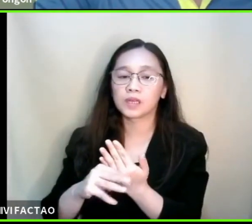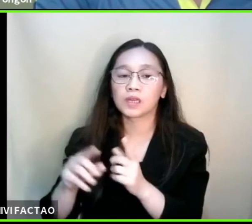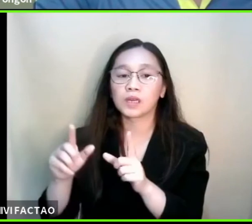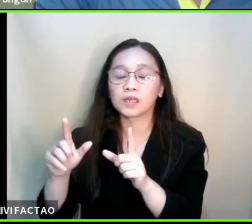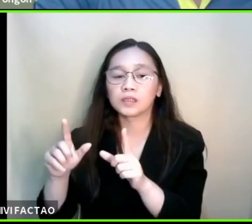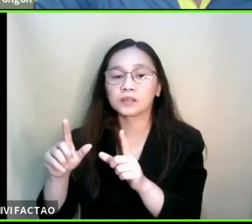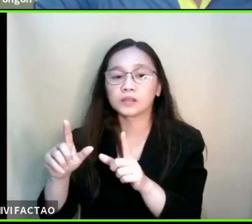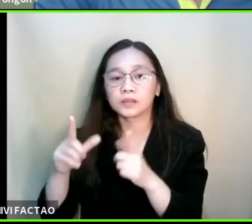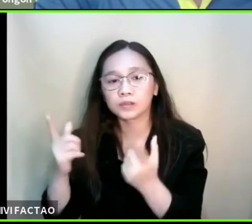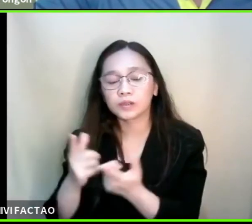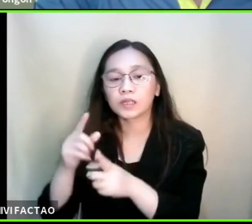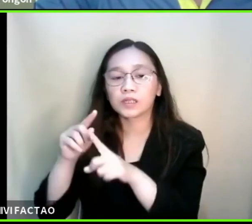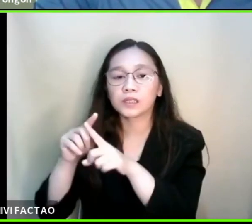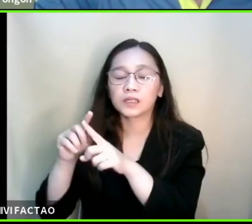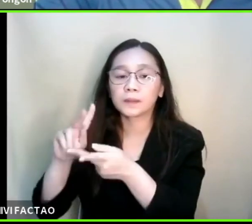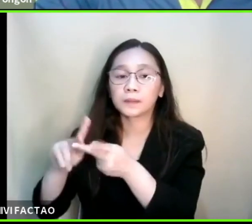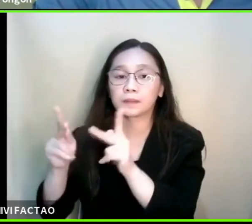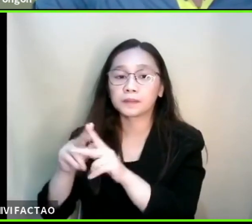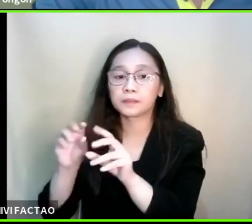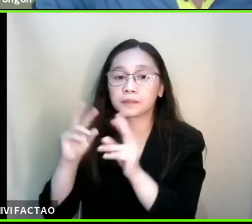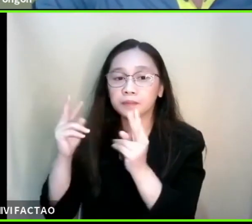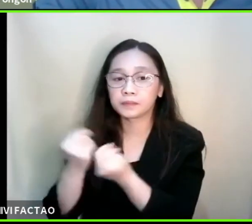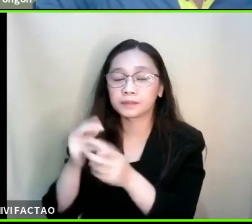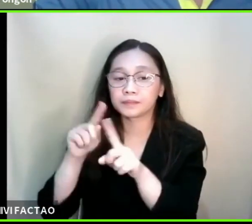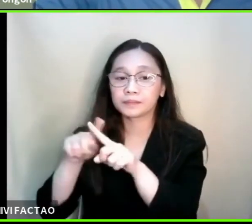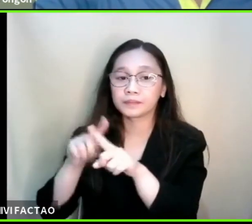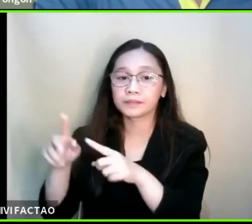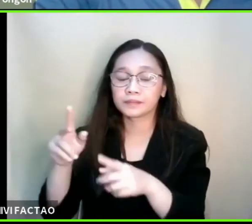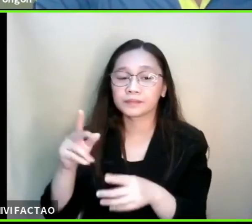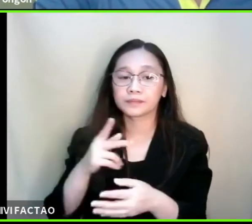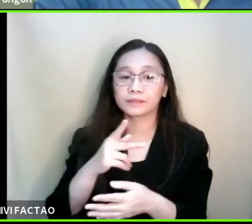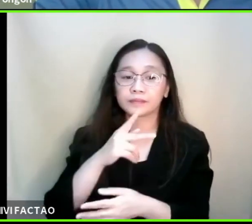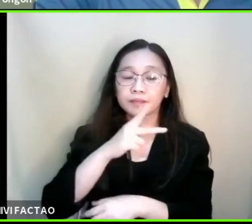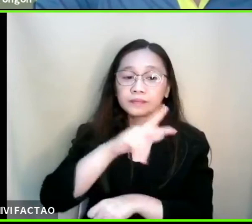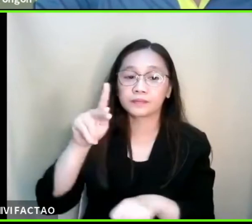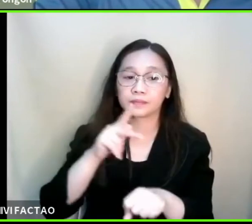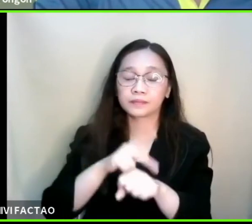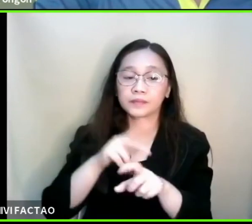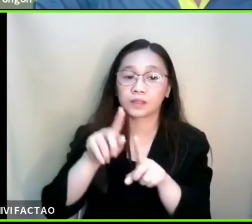different parts of the Philippines, and also, no, yung mga